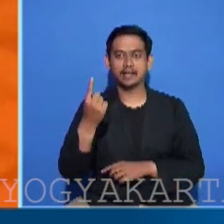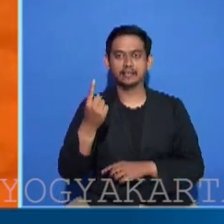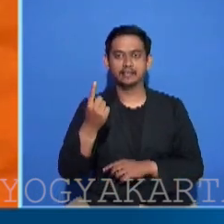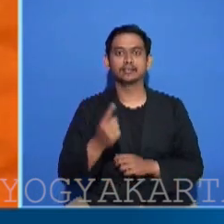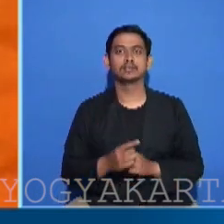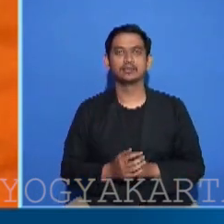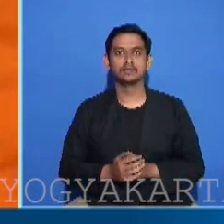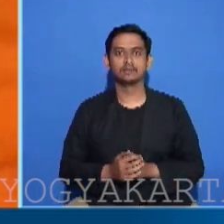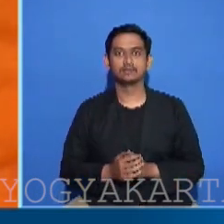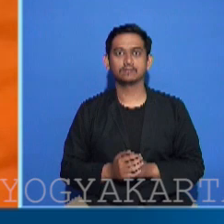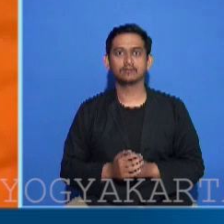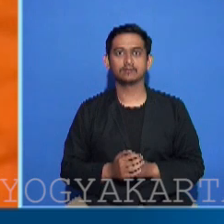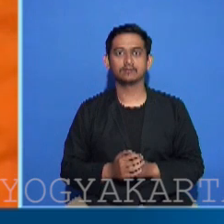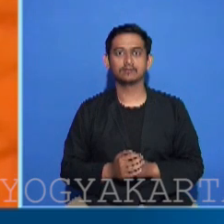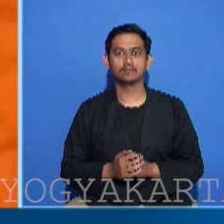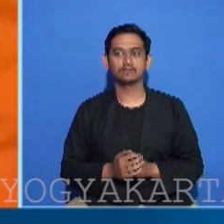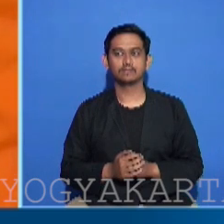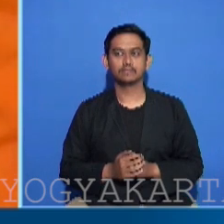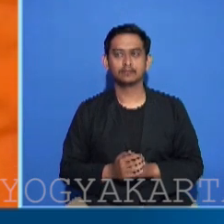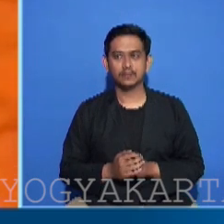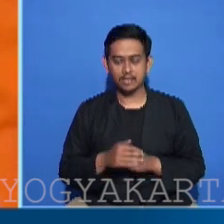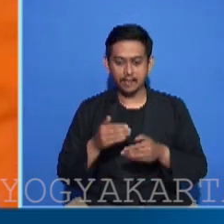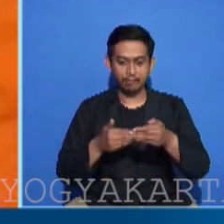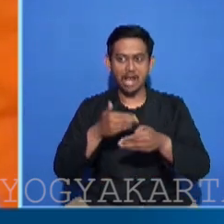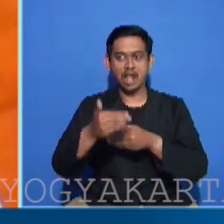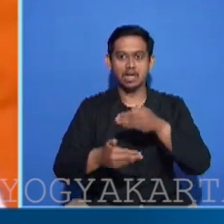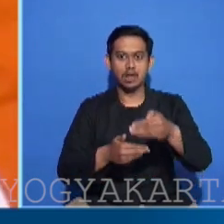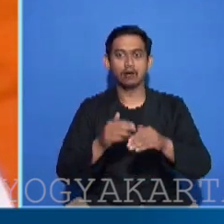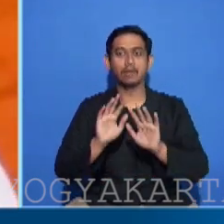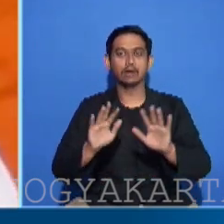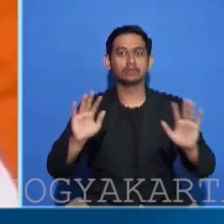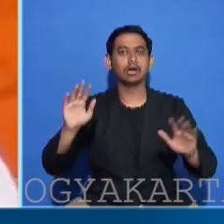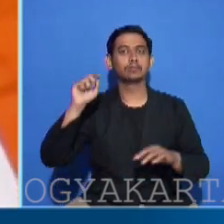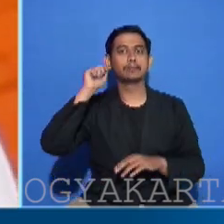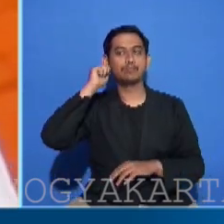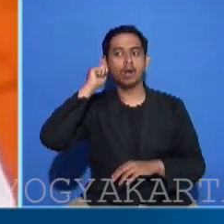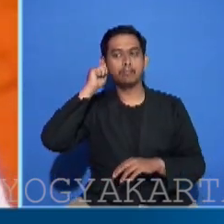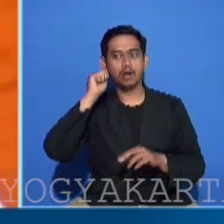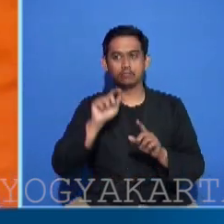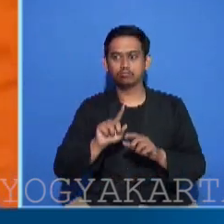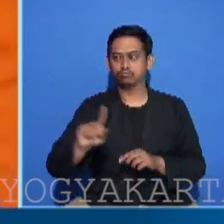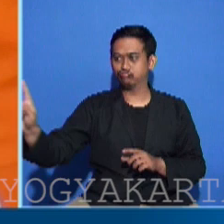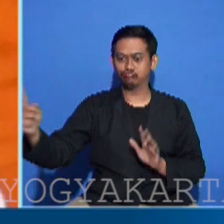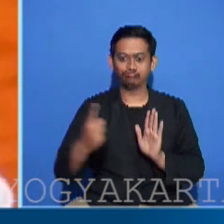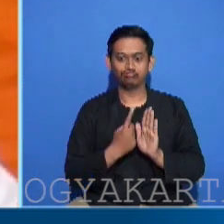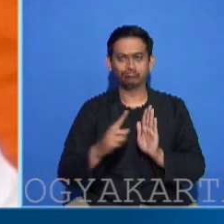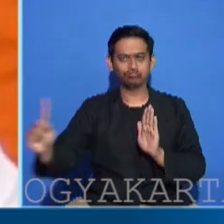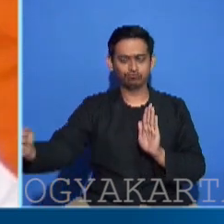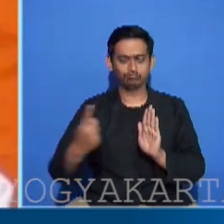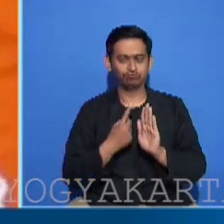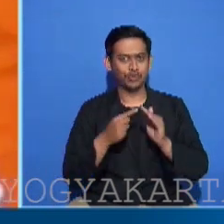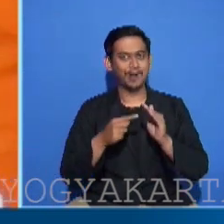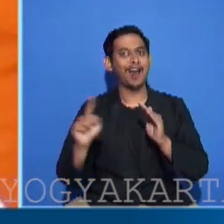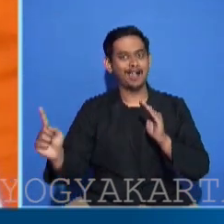Dari tahun 2014 dan sudah banyak perempuan yang keluar masuk di penampungan tersebut.